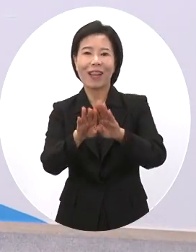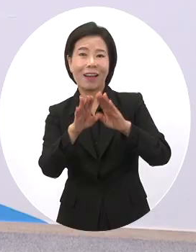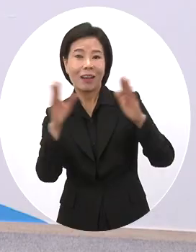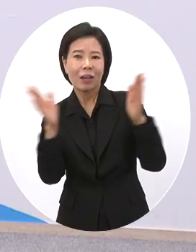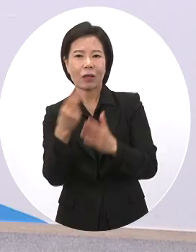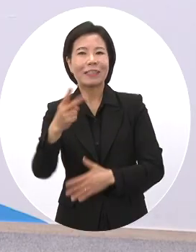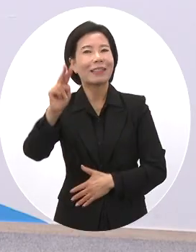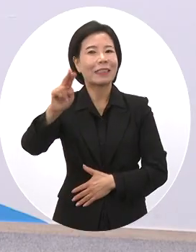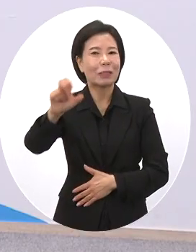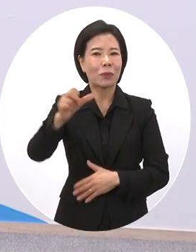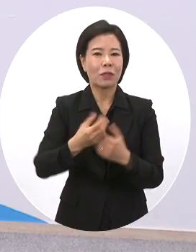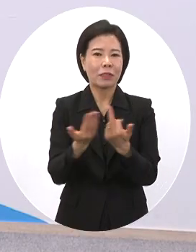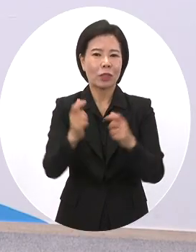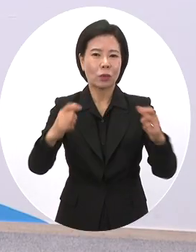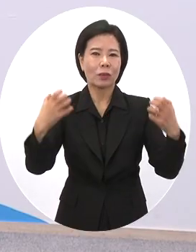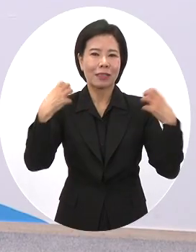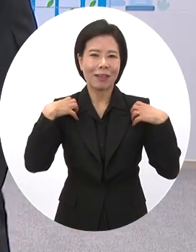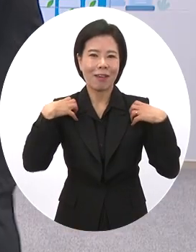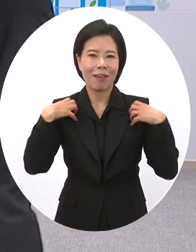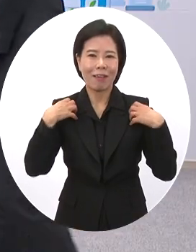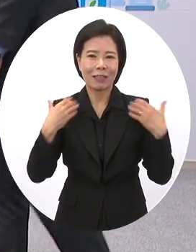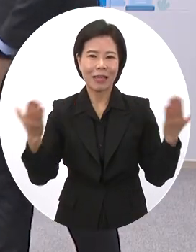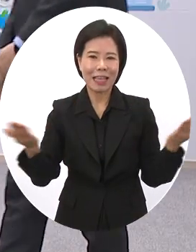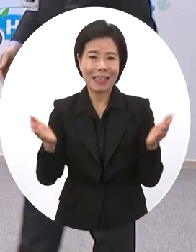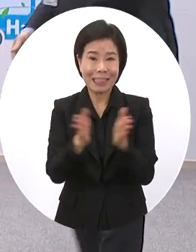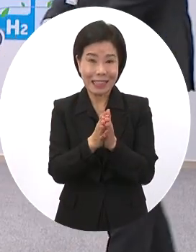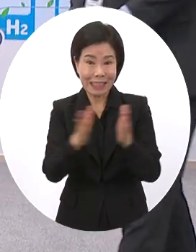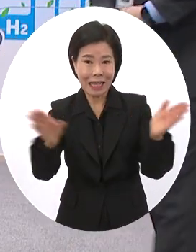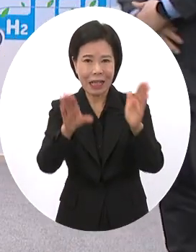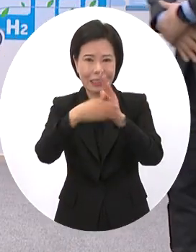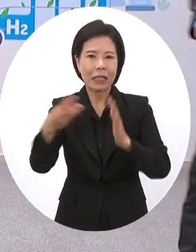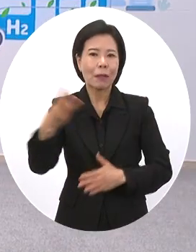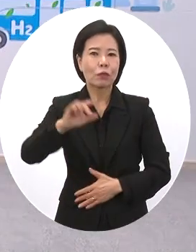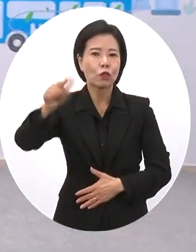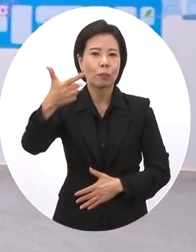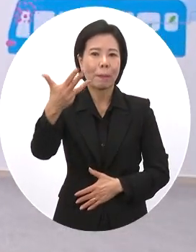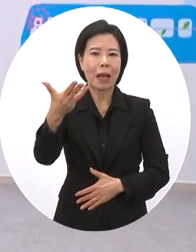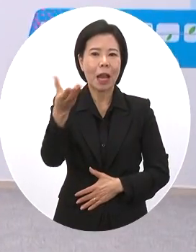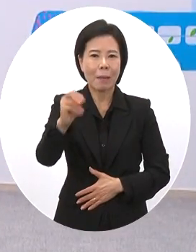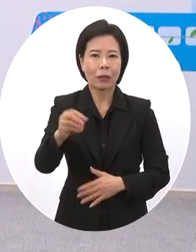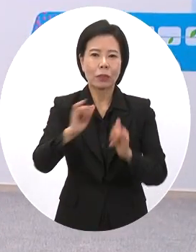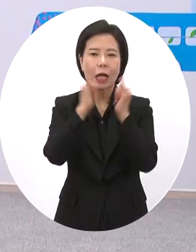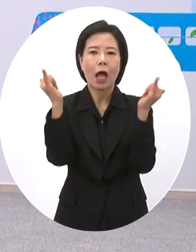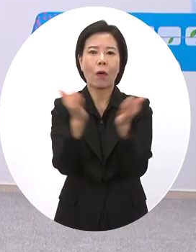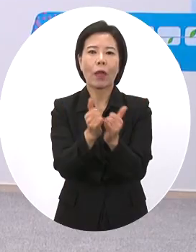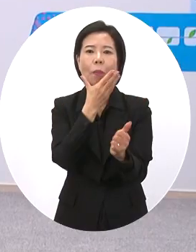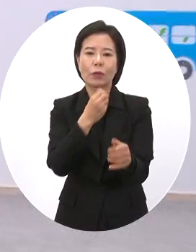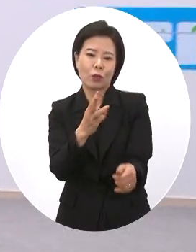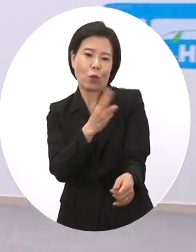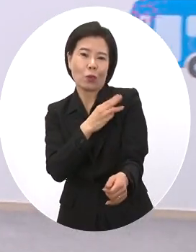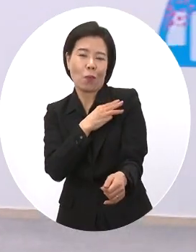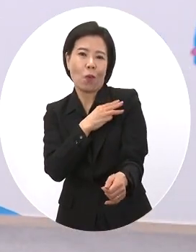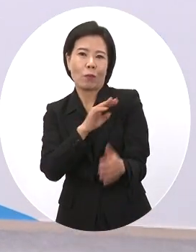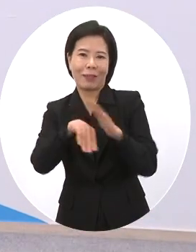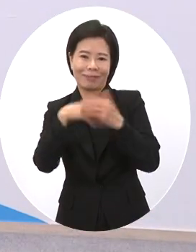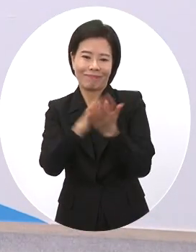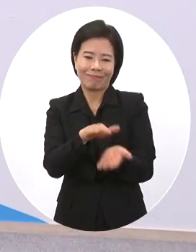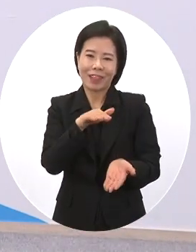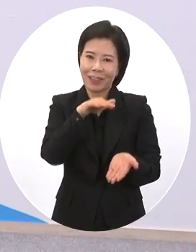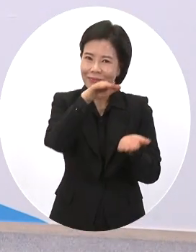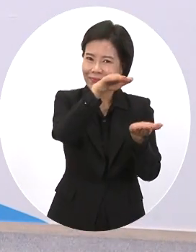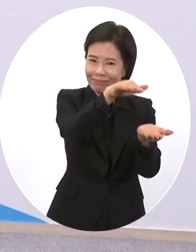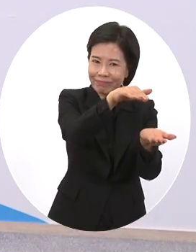열린 2025년 제주도청 시무식에서 성금 3,608만 원을 제주사회복지공동모금회에